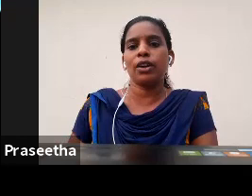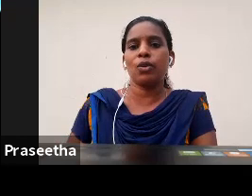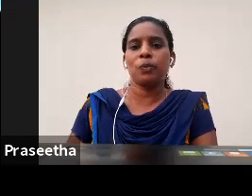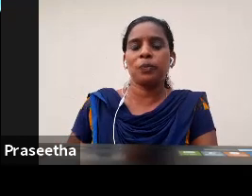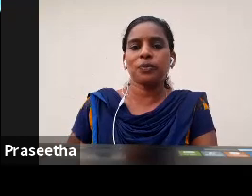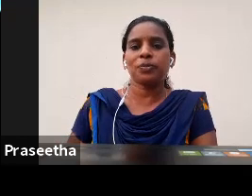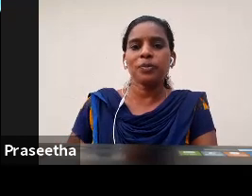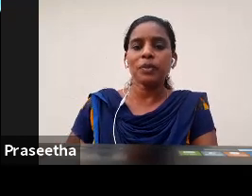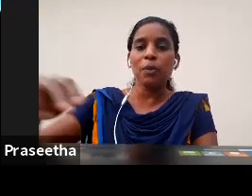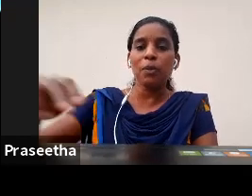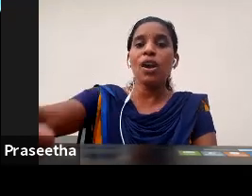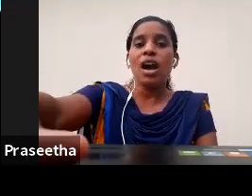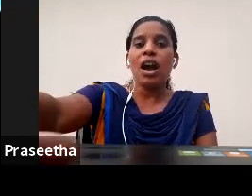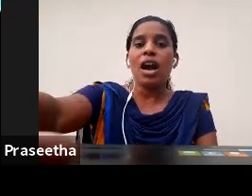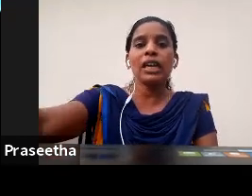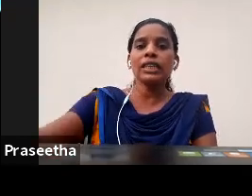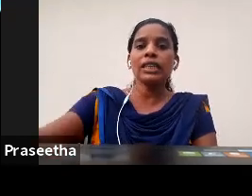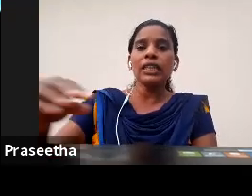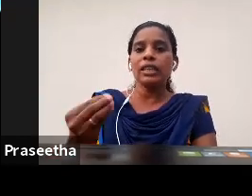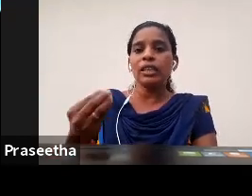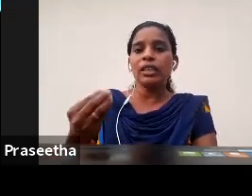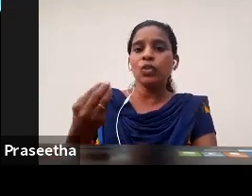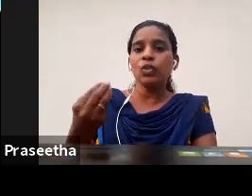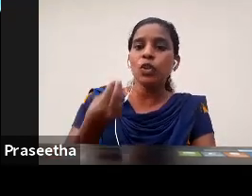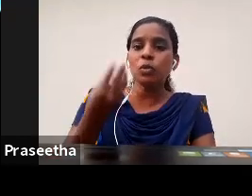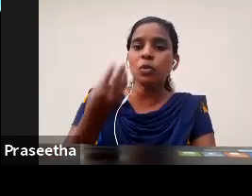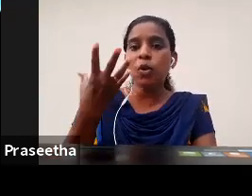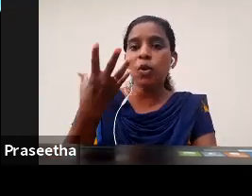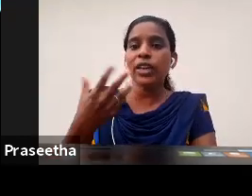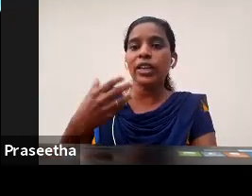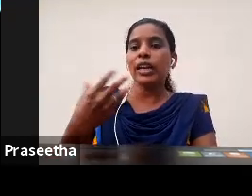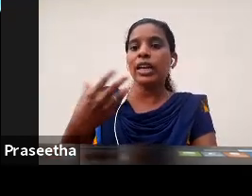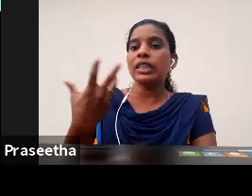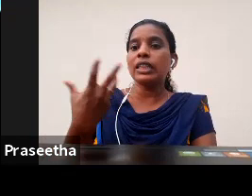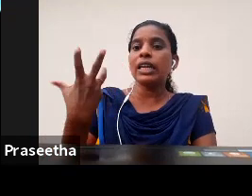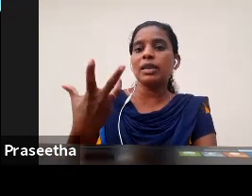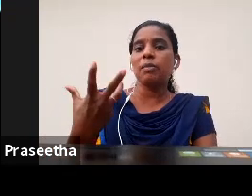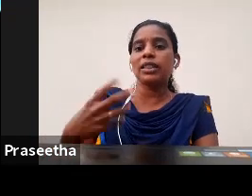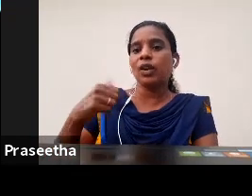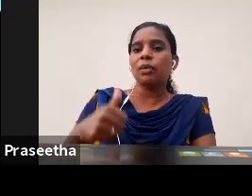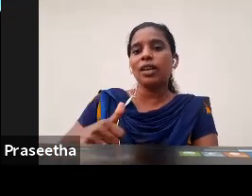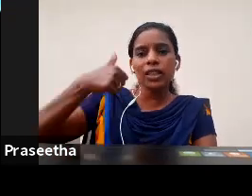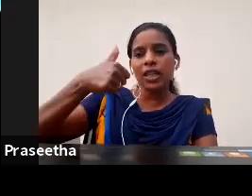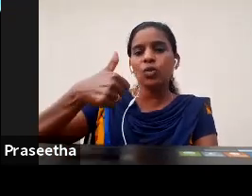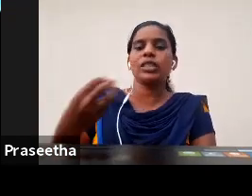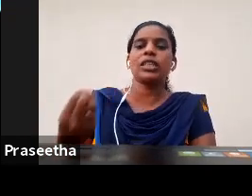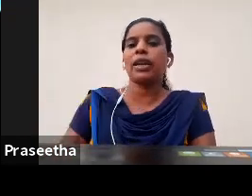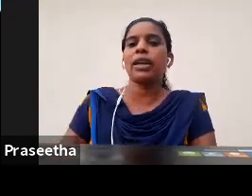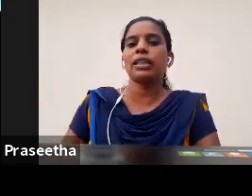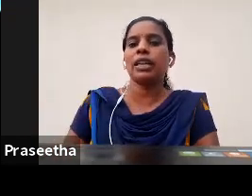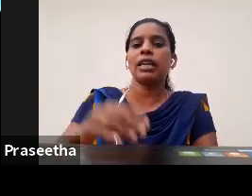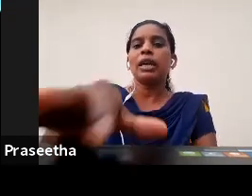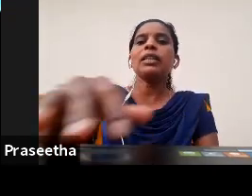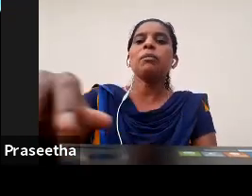പറയാനേ കഴിയും. അപ്പോ അതാണ് ഈ ഗുഡ് മോർണിംഗ്, അത് ഏത് സമയത്താണോ നമ്മൾ കാണുന്നത് അത്